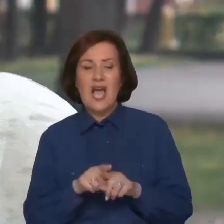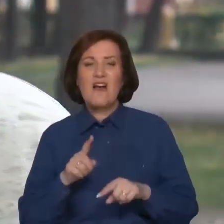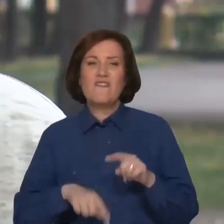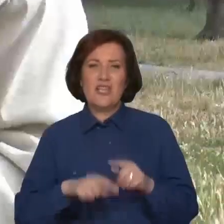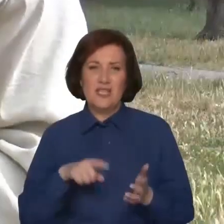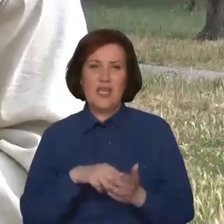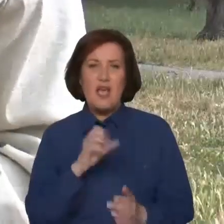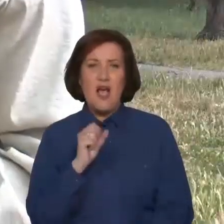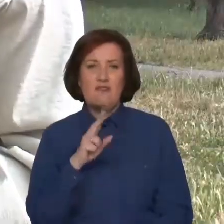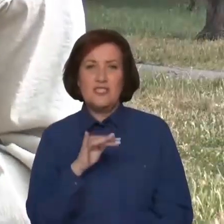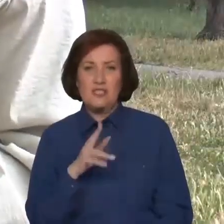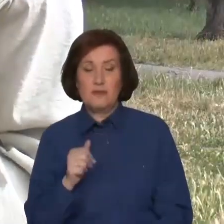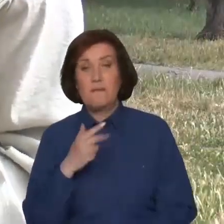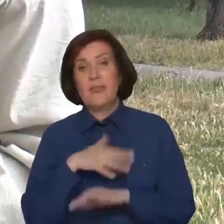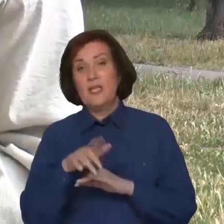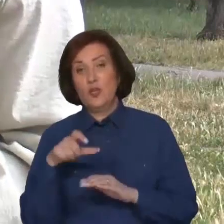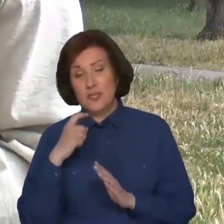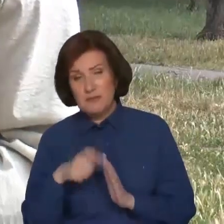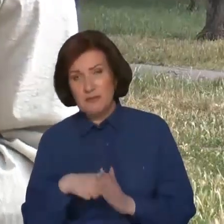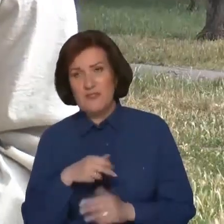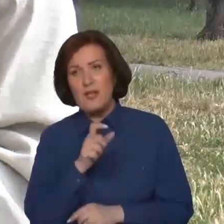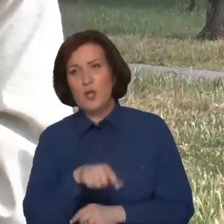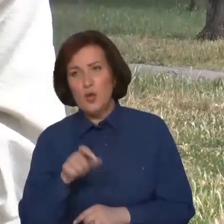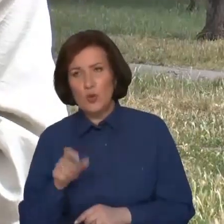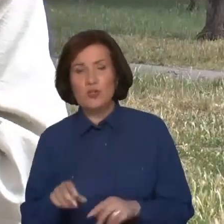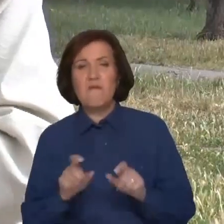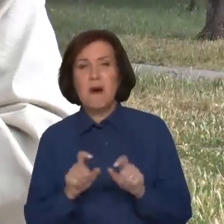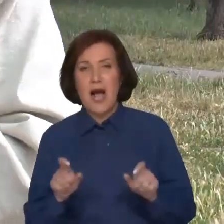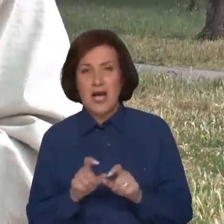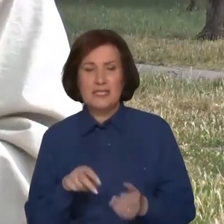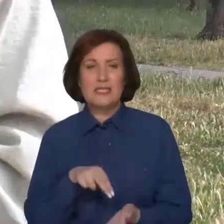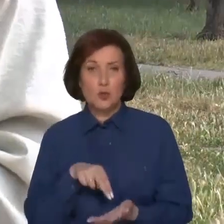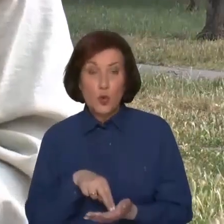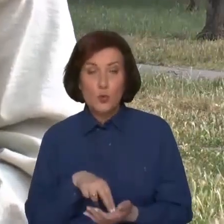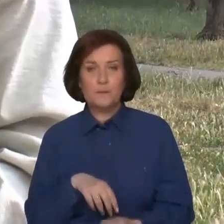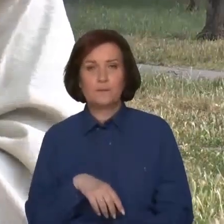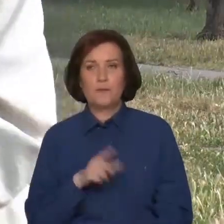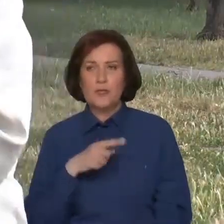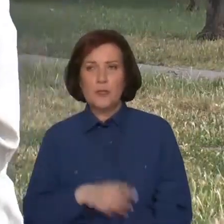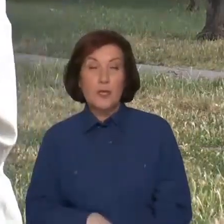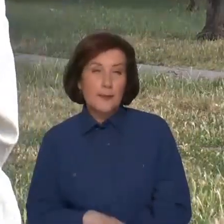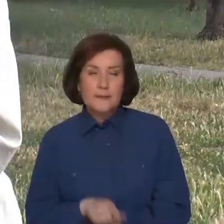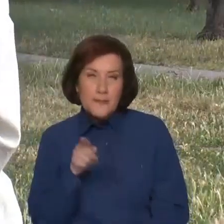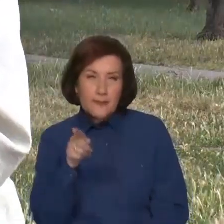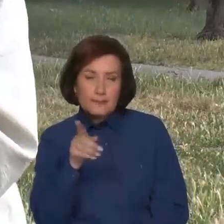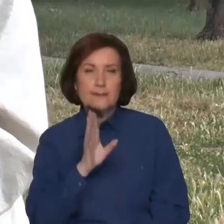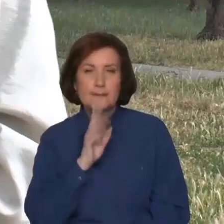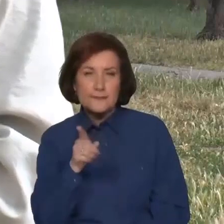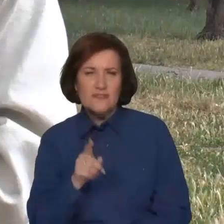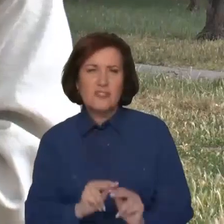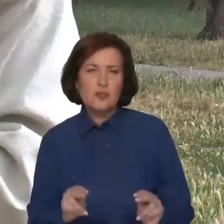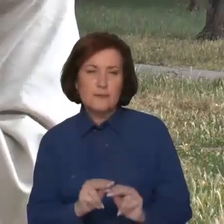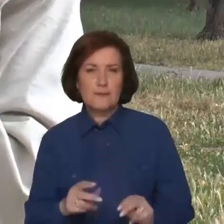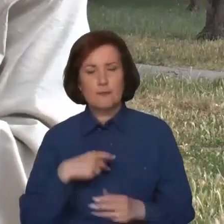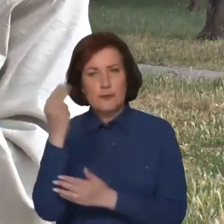рідній Авдіївці. Іноземці пізнавали, і люди в магазині стою. Вони, оце ж та